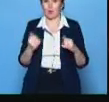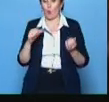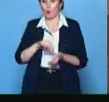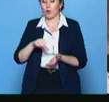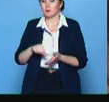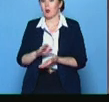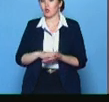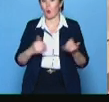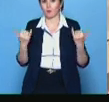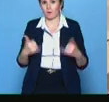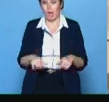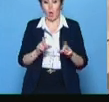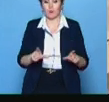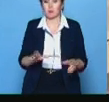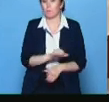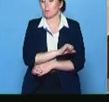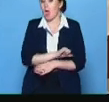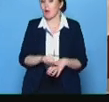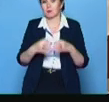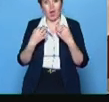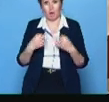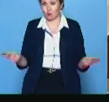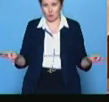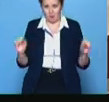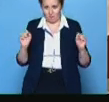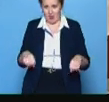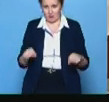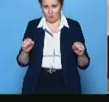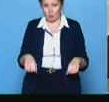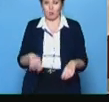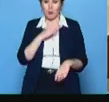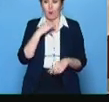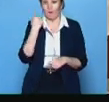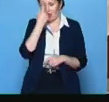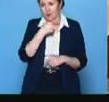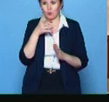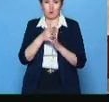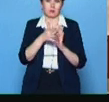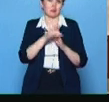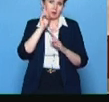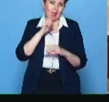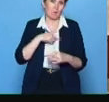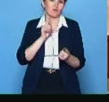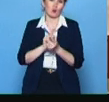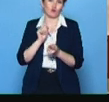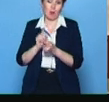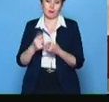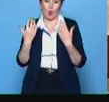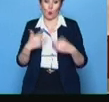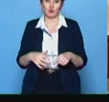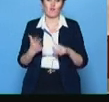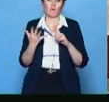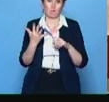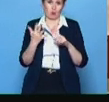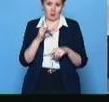люди с безграничными возможностями, я их так называю. Многих мы уже знаем в лицо, потому что мы встречаемся на территории зоопарка Удмуртии в